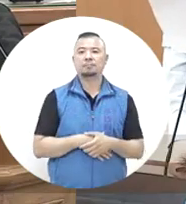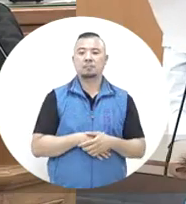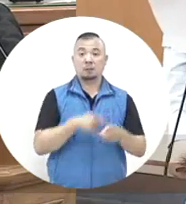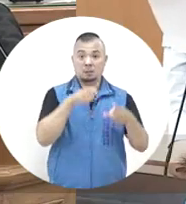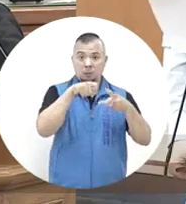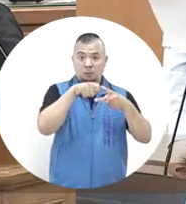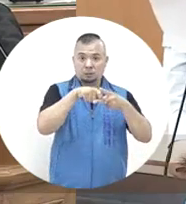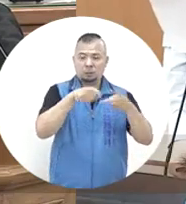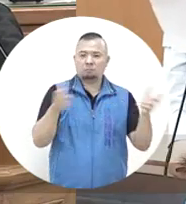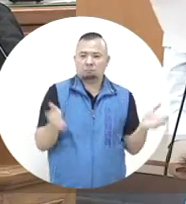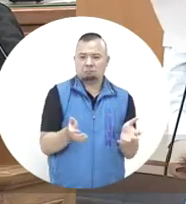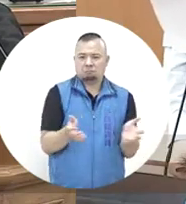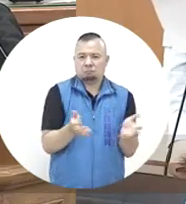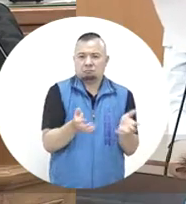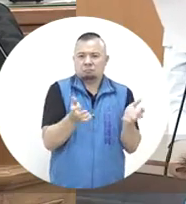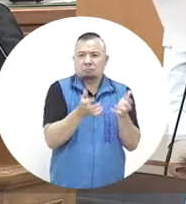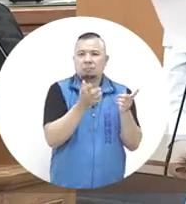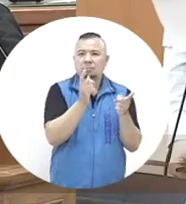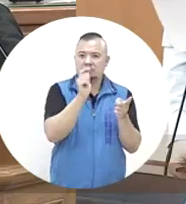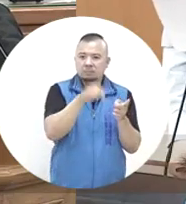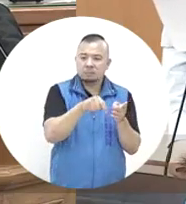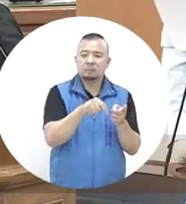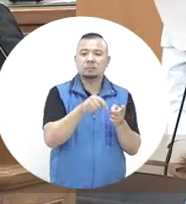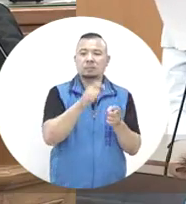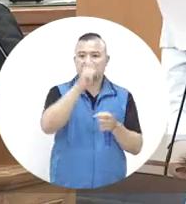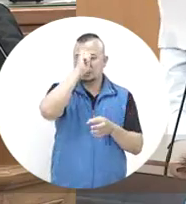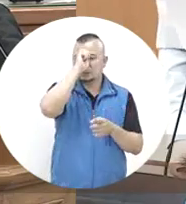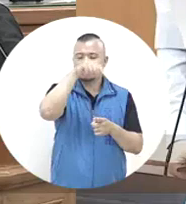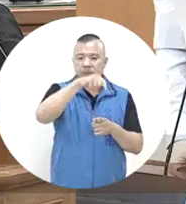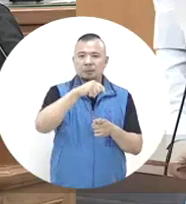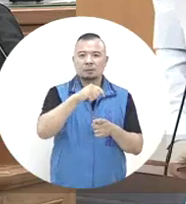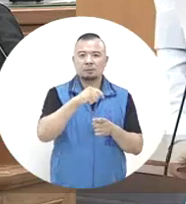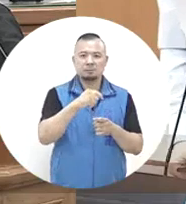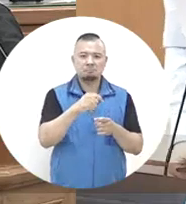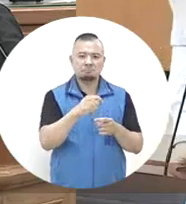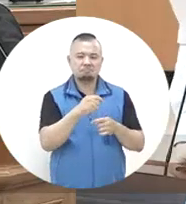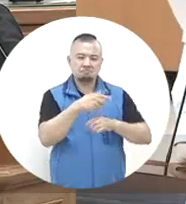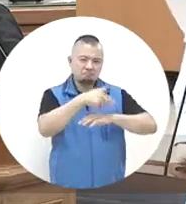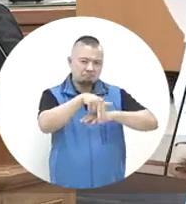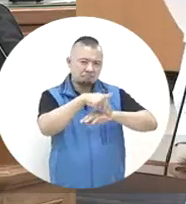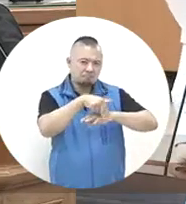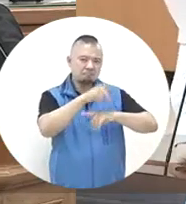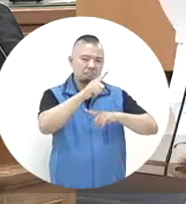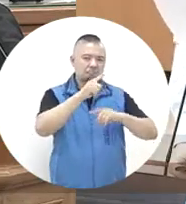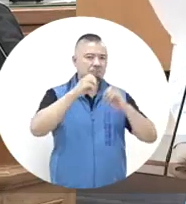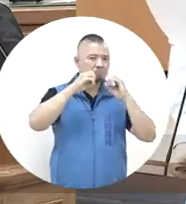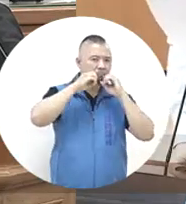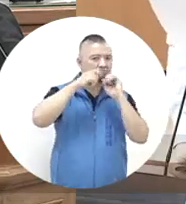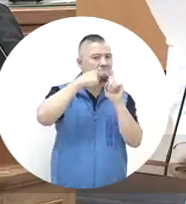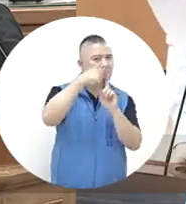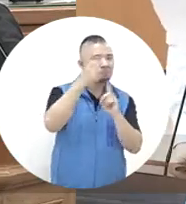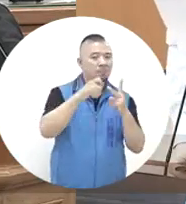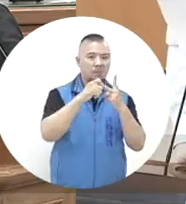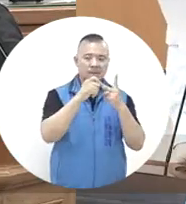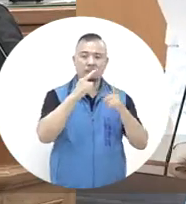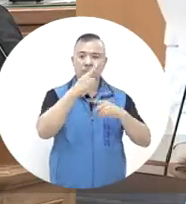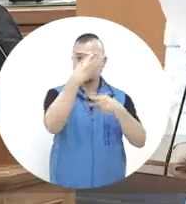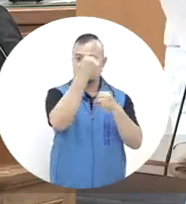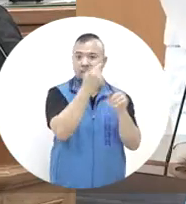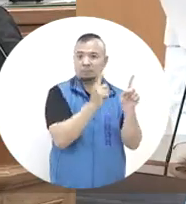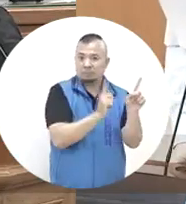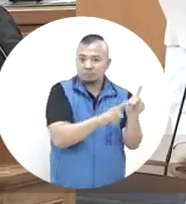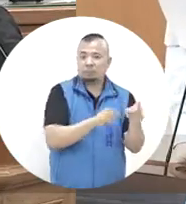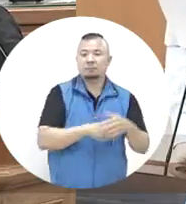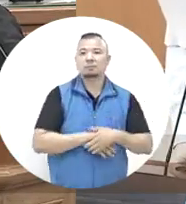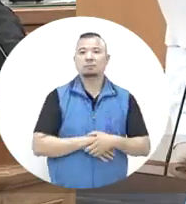进度上，一来兼顾品质，二来一定要在一个期限里面完成，所以主体工程我们